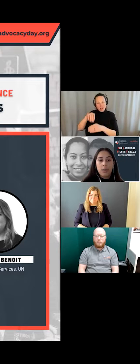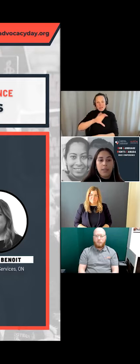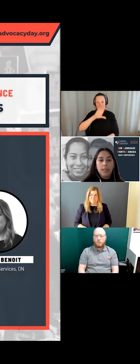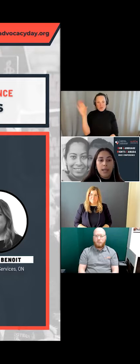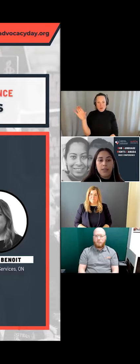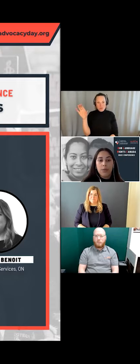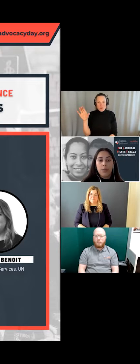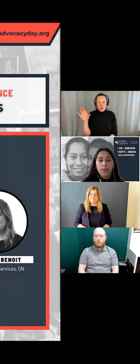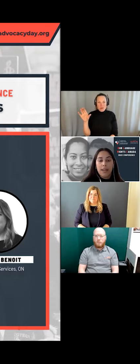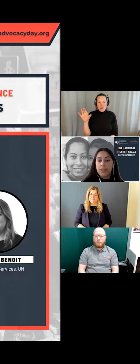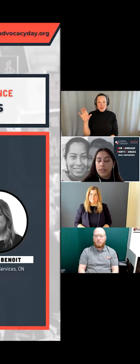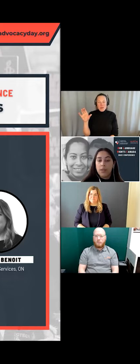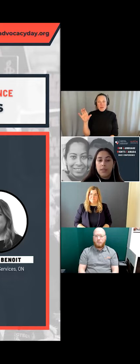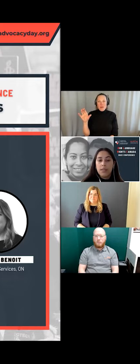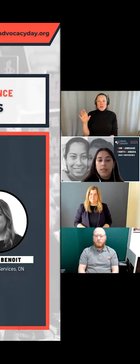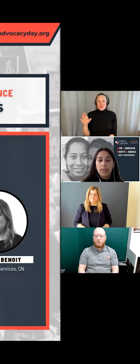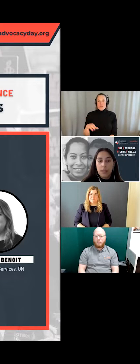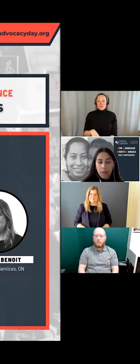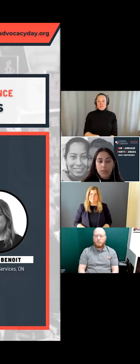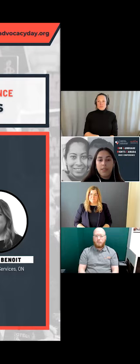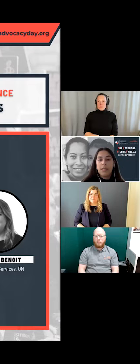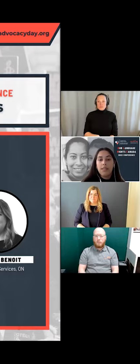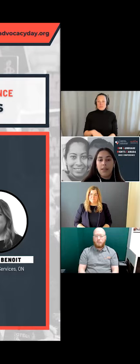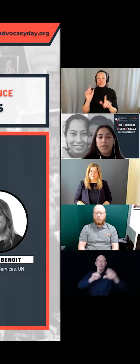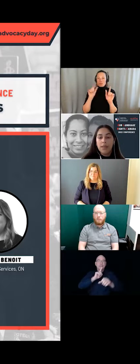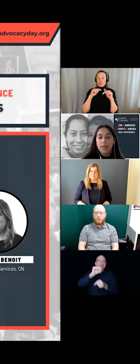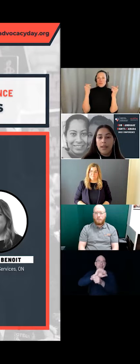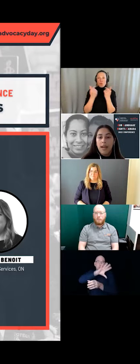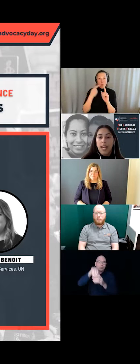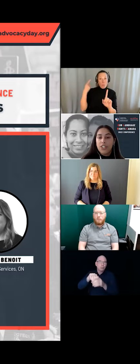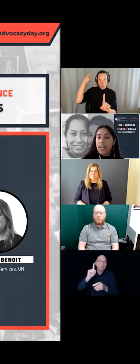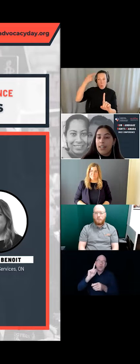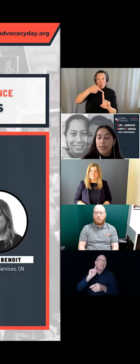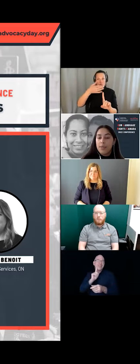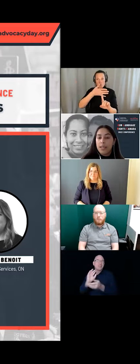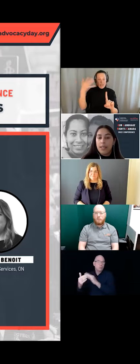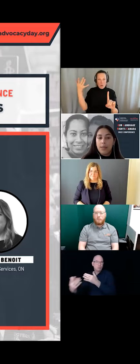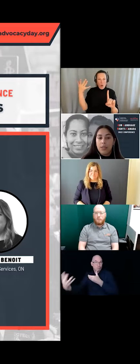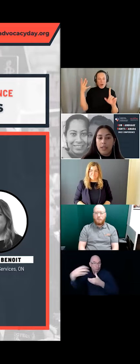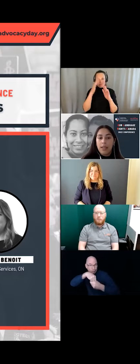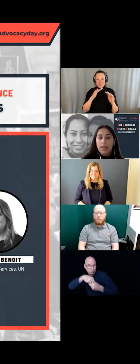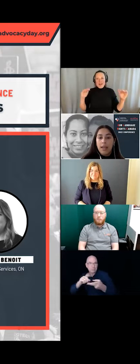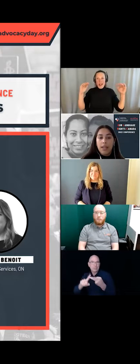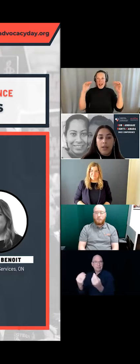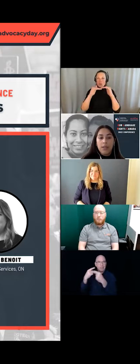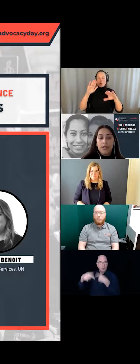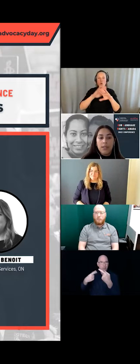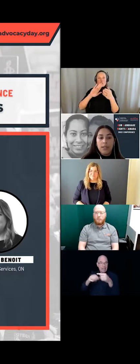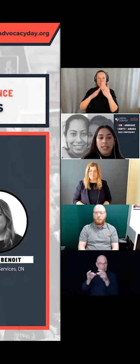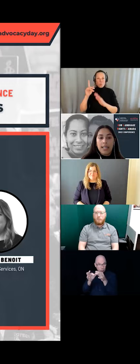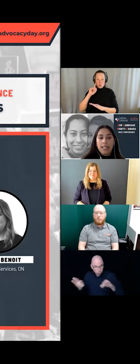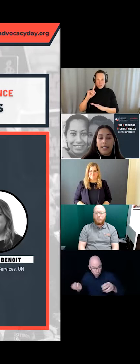du Canada. Ce n'est pas une nouveauté, c'est une langue de bonne foi. Le but de ce groupe, c'est de réimaginer l'inclusivité de